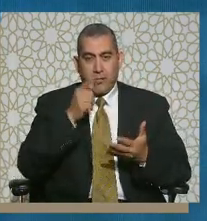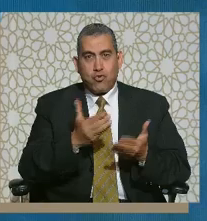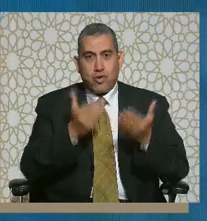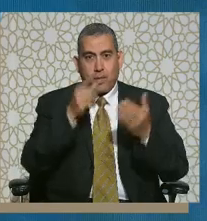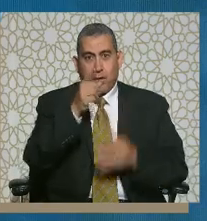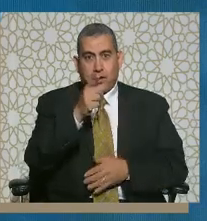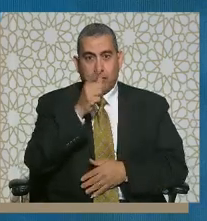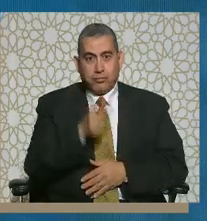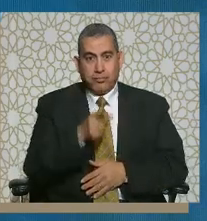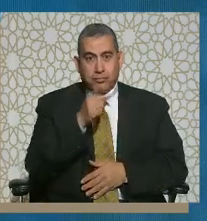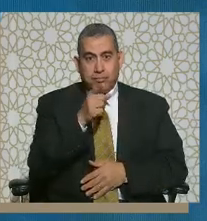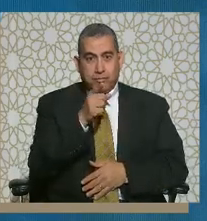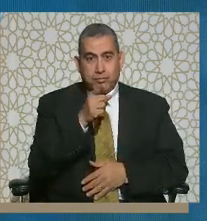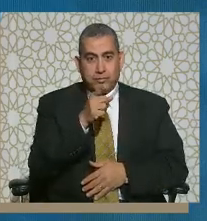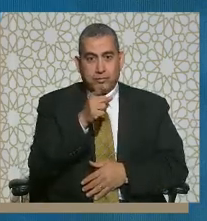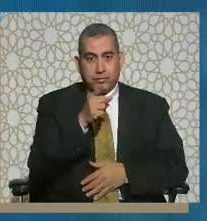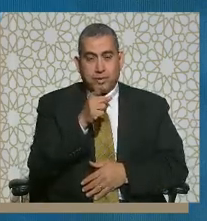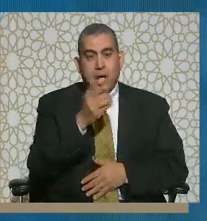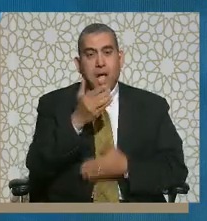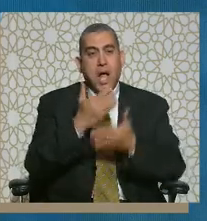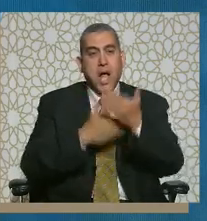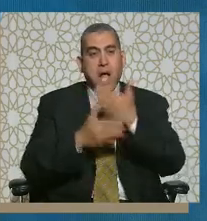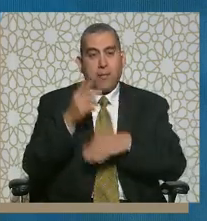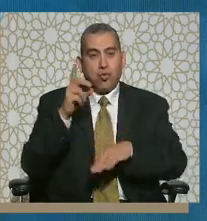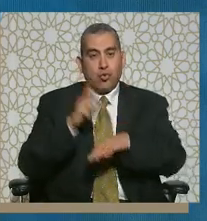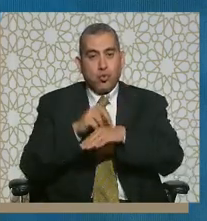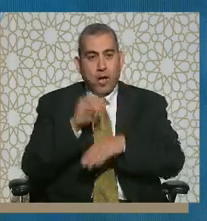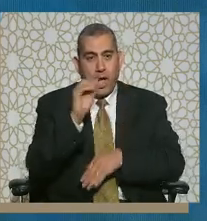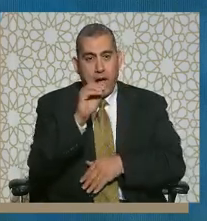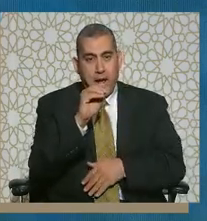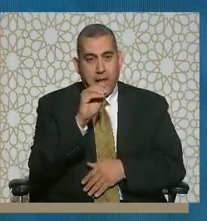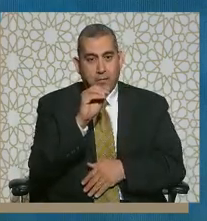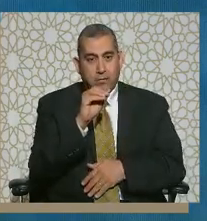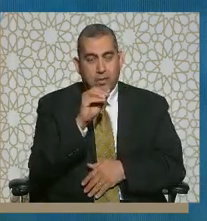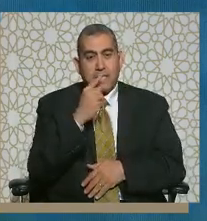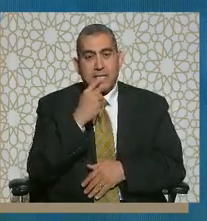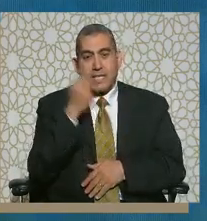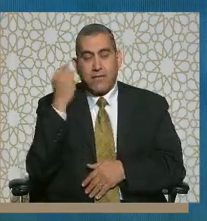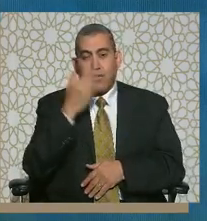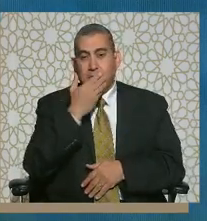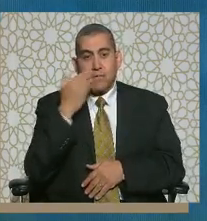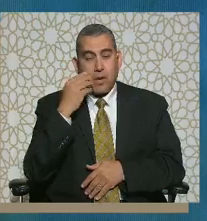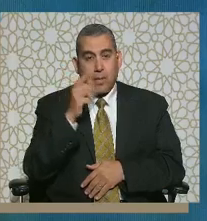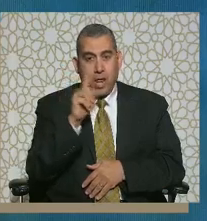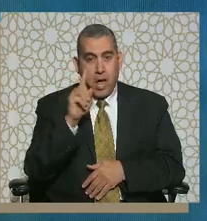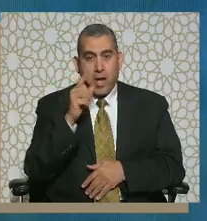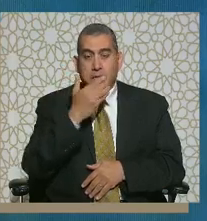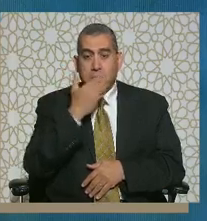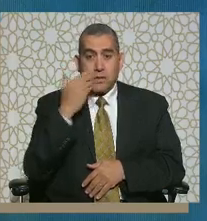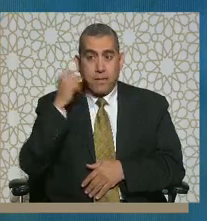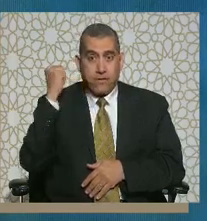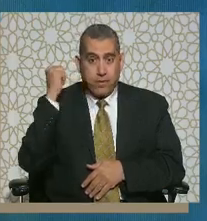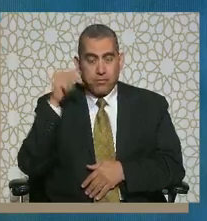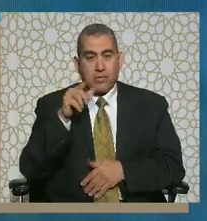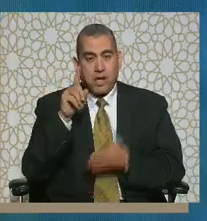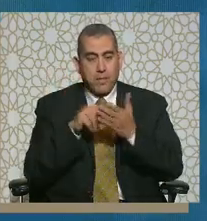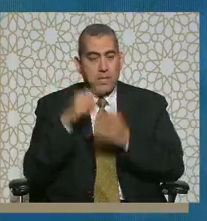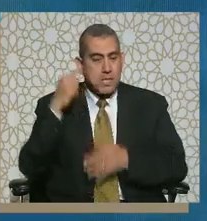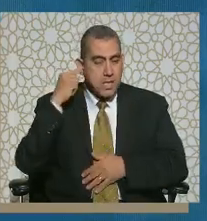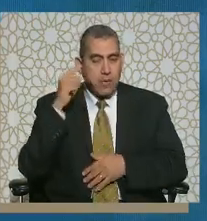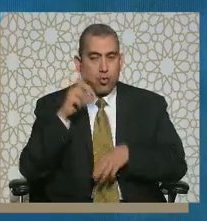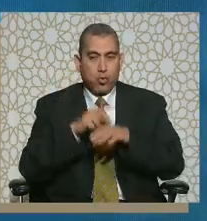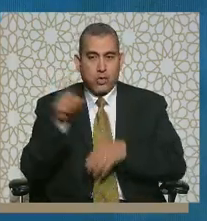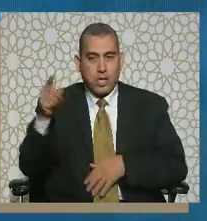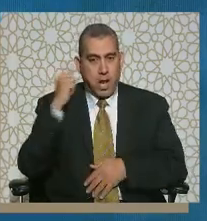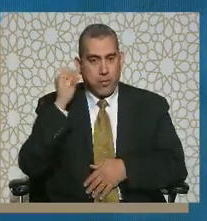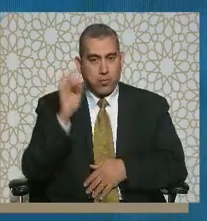انت اصلا الدكتور لو كان قايل لك من السنه اللي فاتت ما تصوميش وانت صمتي فلازم كنت تسمعي كلامه. هو